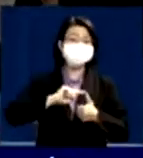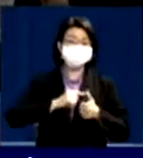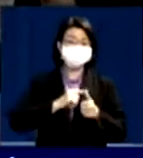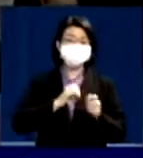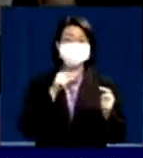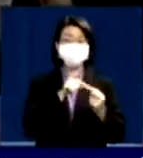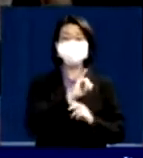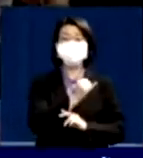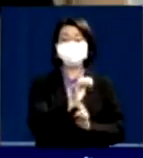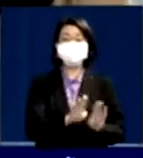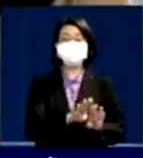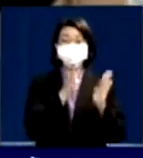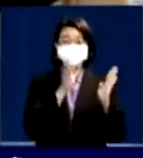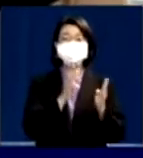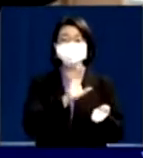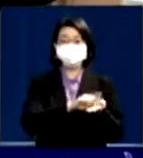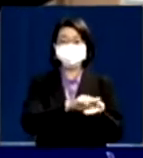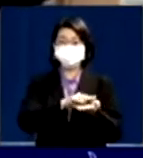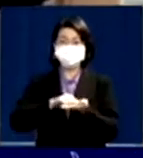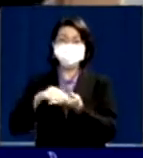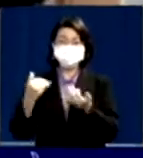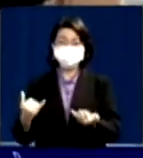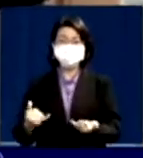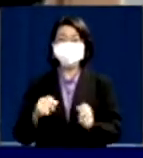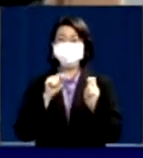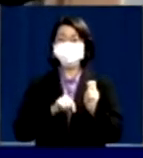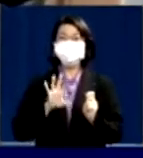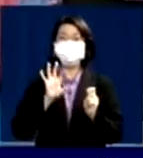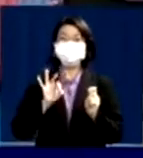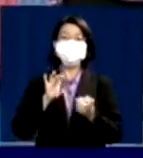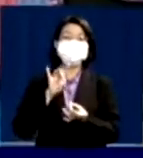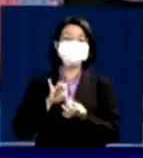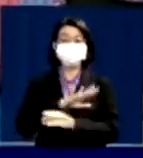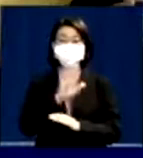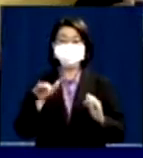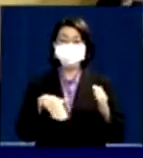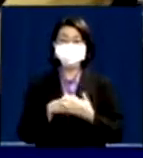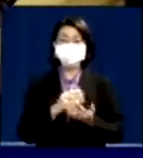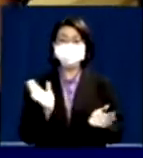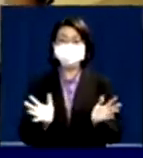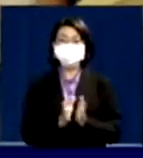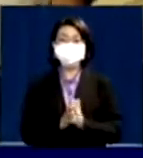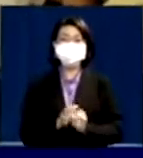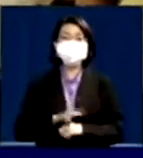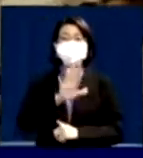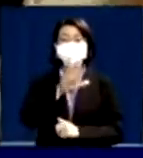ฉีดวัคซีนสะสมในพื้นที่ทั้ง9อำเภอของจังหวัดสุโขทัยนะครับรวมแล้ว